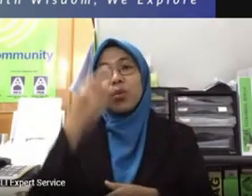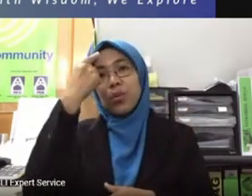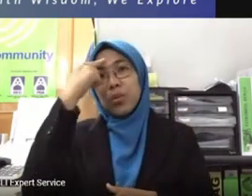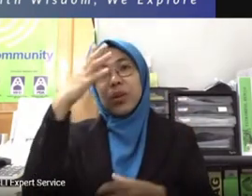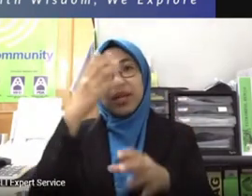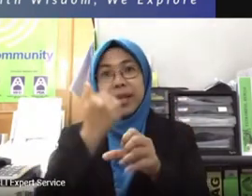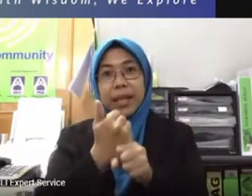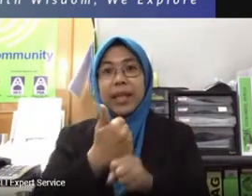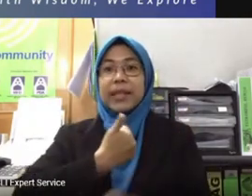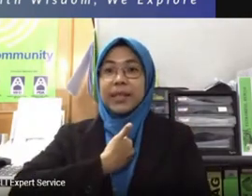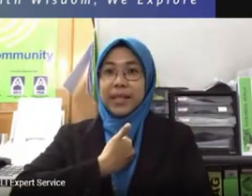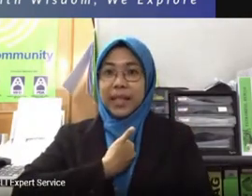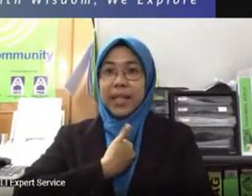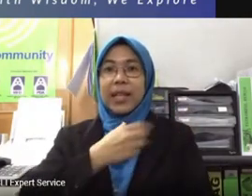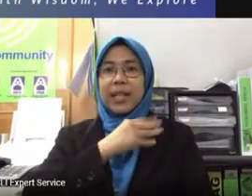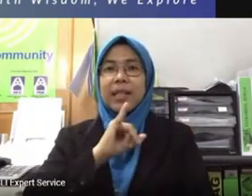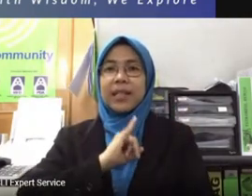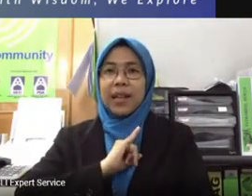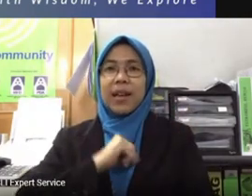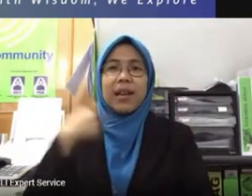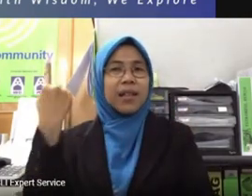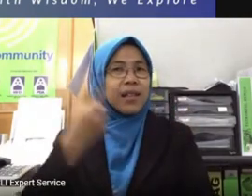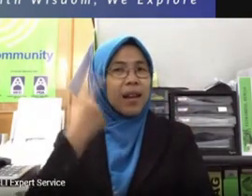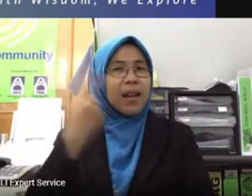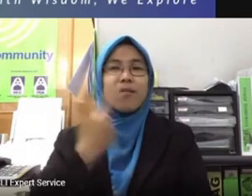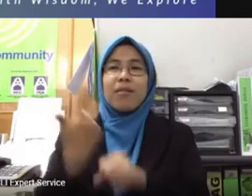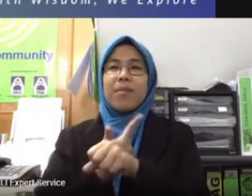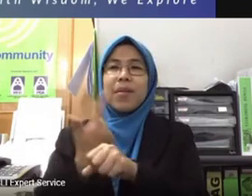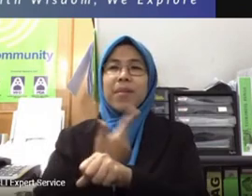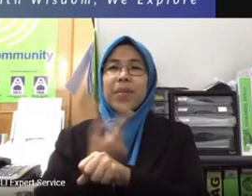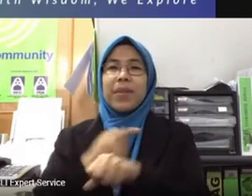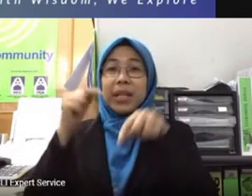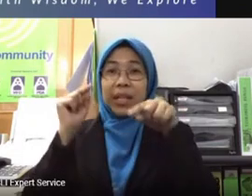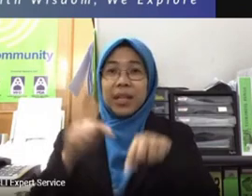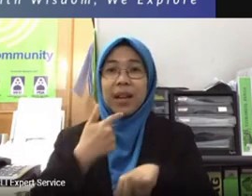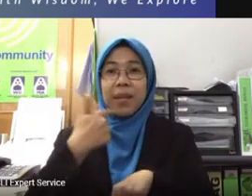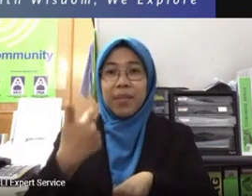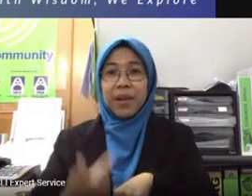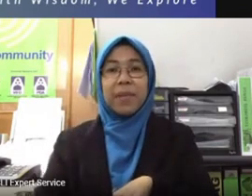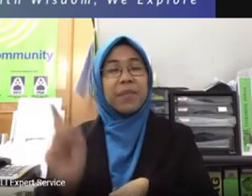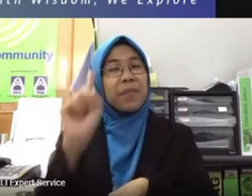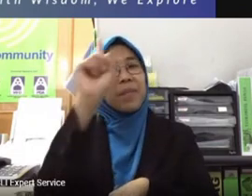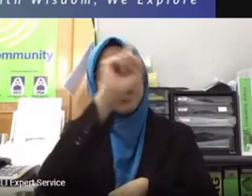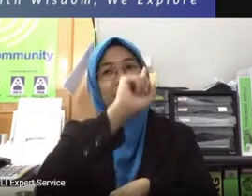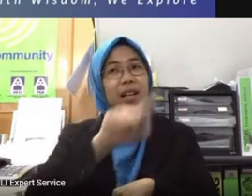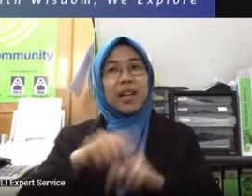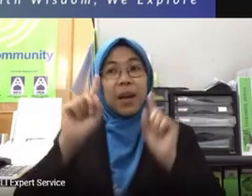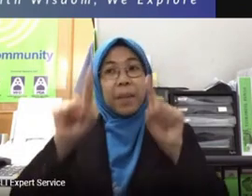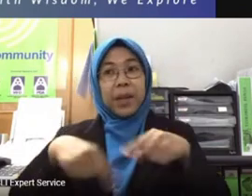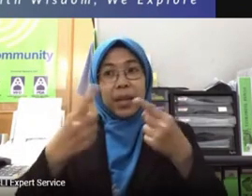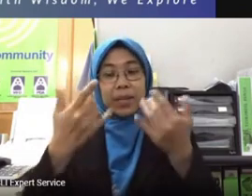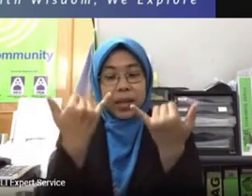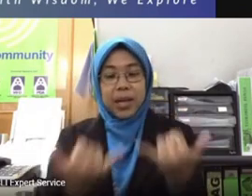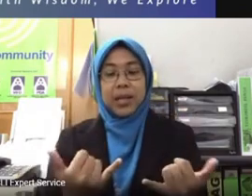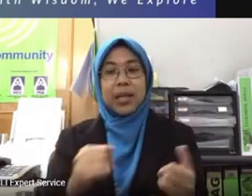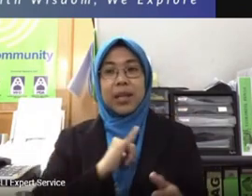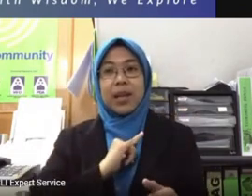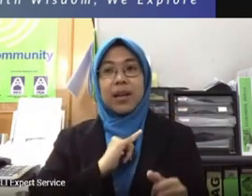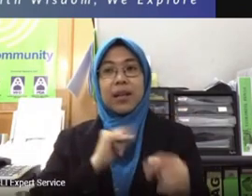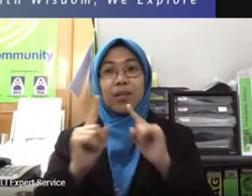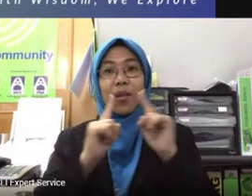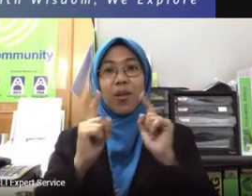meyakinkan diri saya dan saya amalkan benda ni dah lama. Okay. Di mana-mana saya berada, contohnya macam hari ni saya nak bercakap di